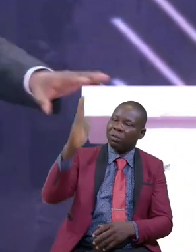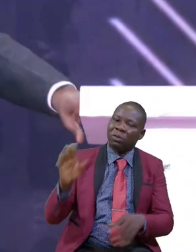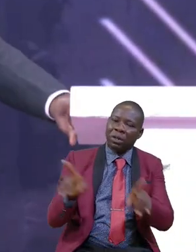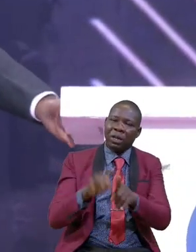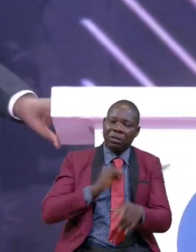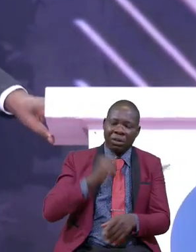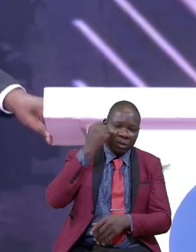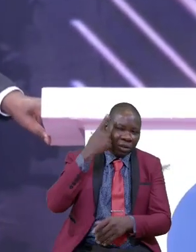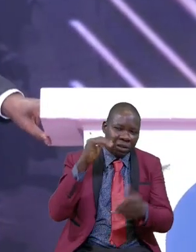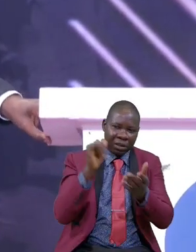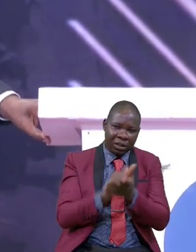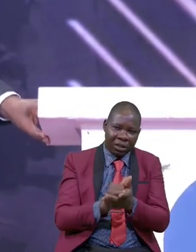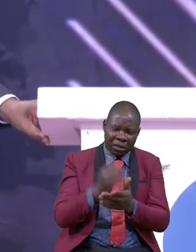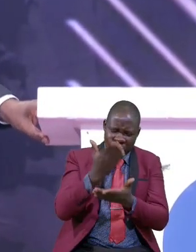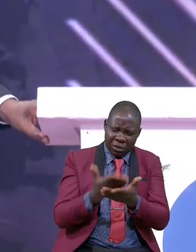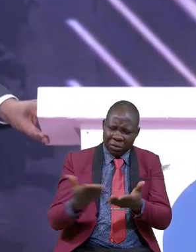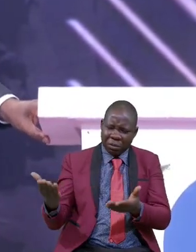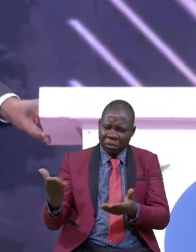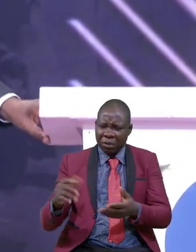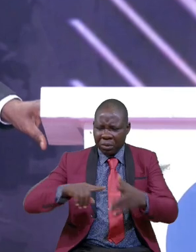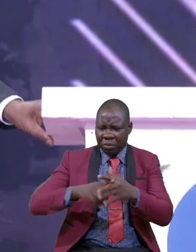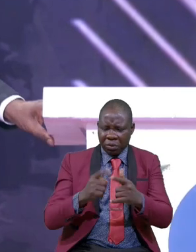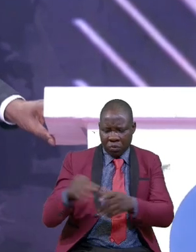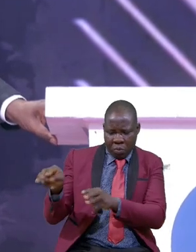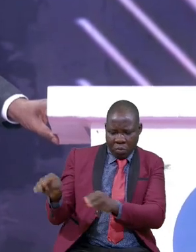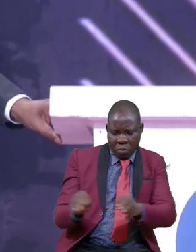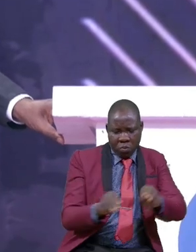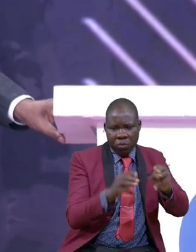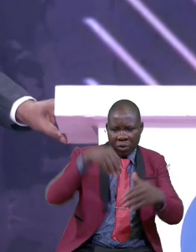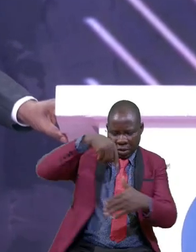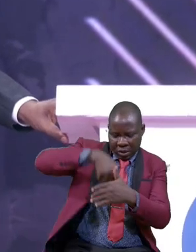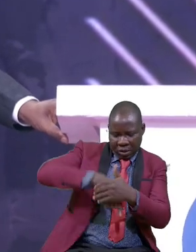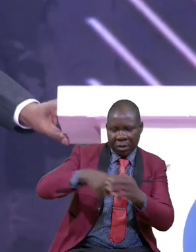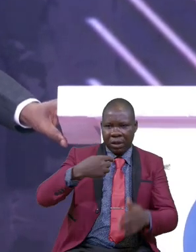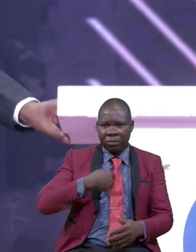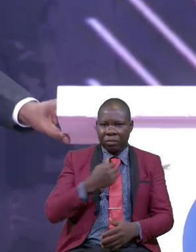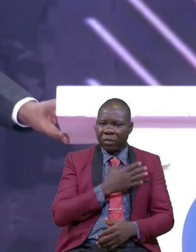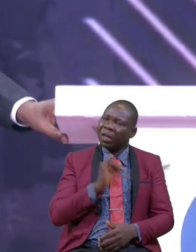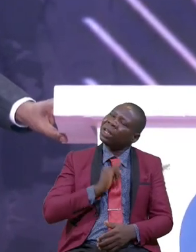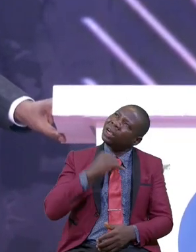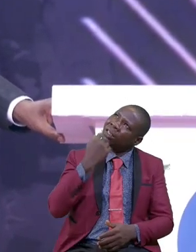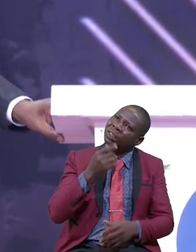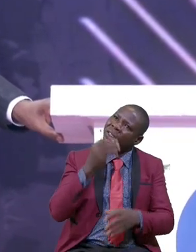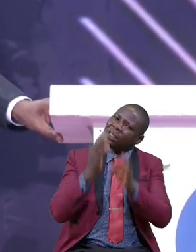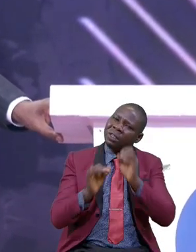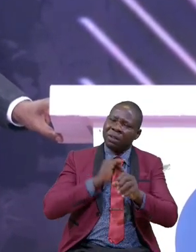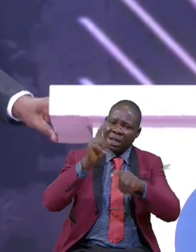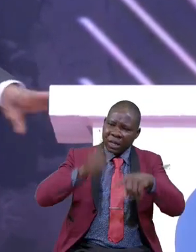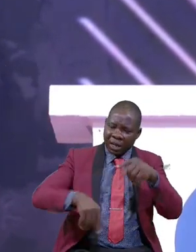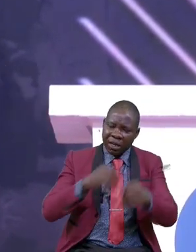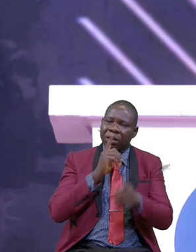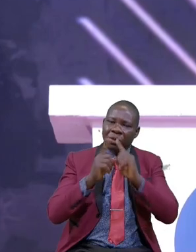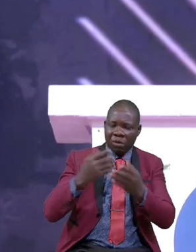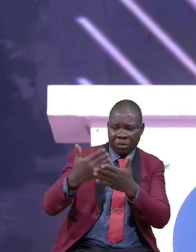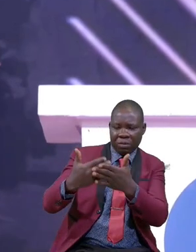to quelque move chose a commencé à bouger en moi. And I said, je me suis even dit, though I could not talk si before, pas and avant, anybody that knew